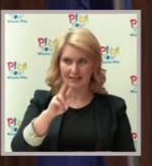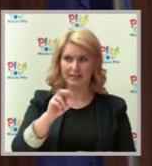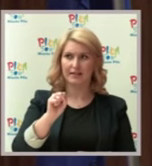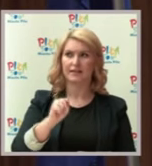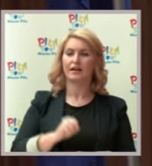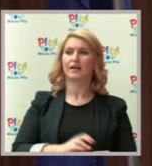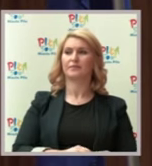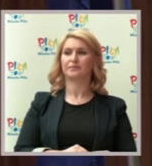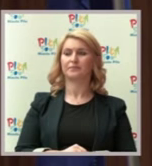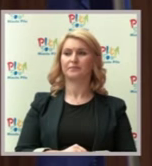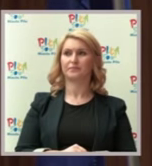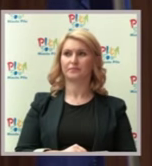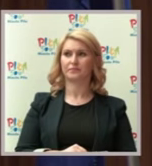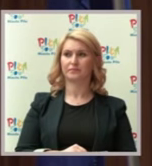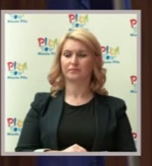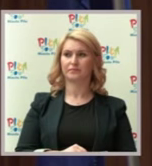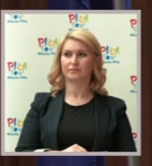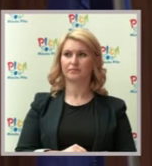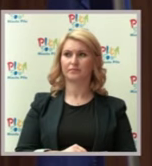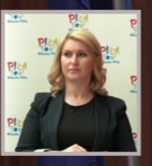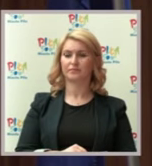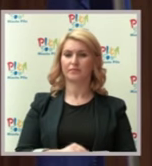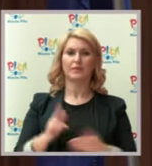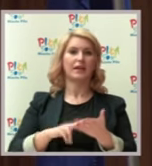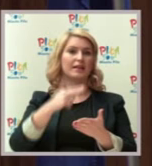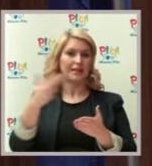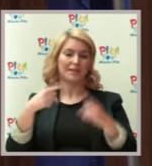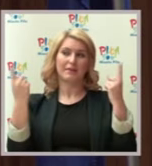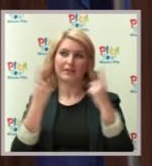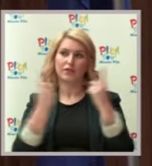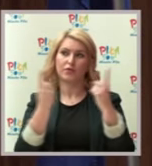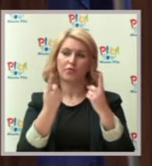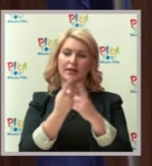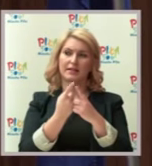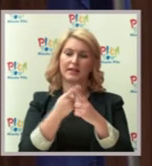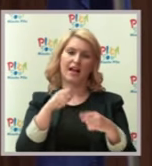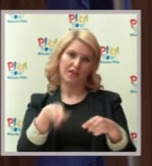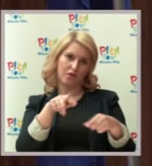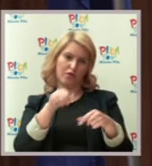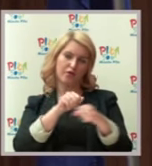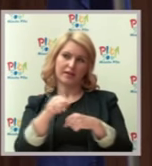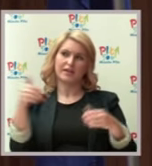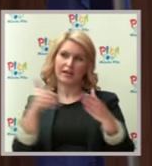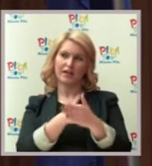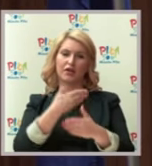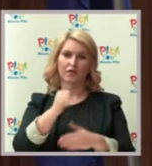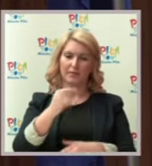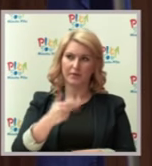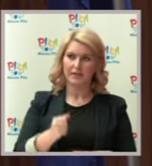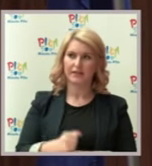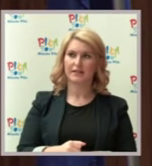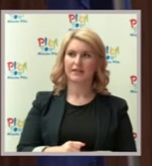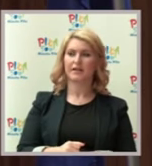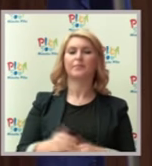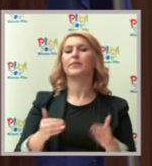są setki, a może i tysiące. W związku z tym nowemu ministrowi trzeba zwrócić uwagę, że ten obiekt jest nie